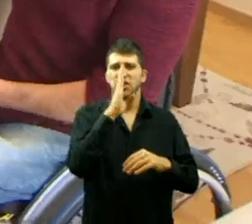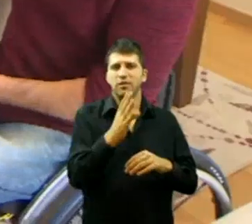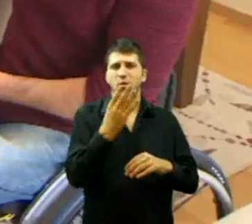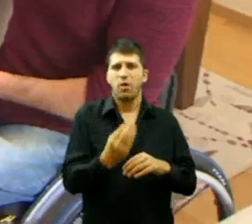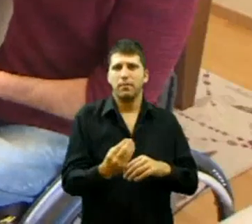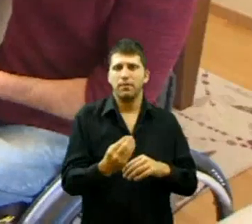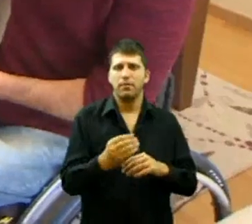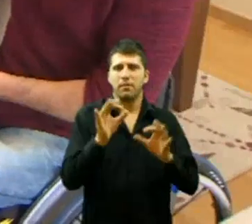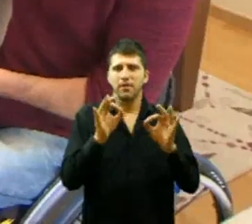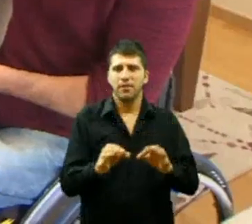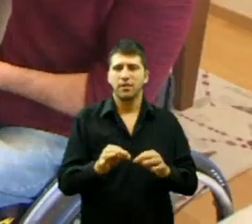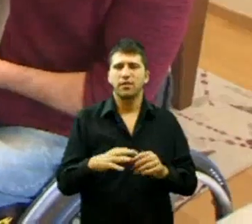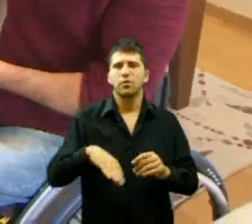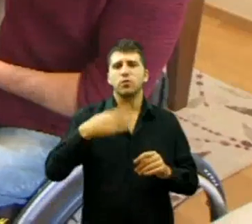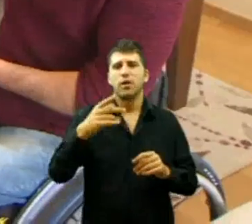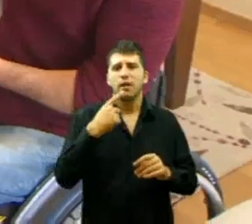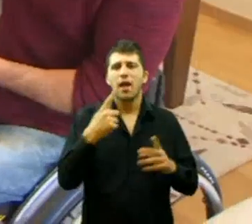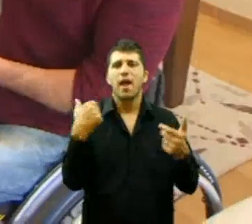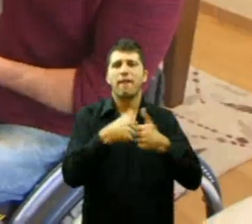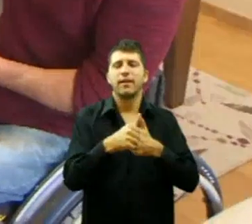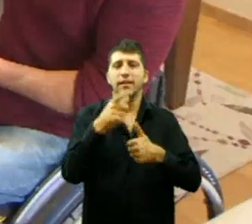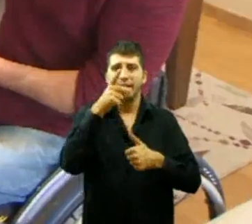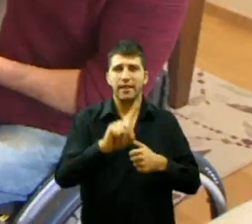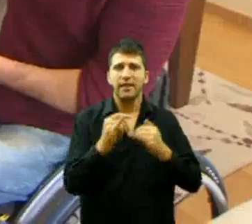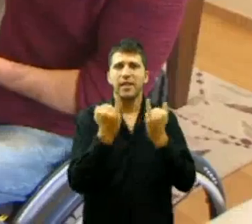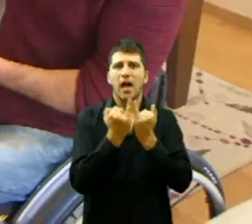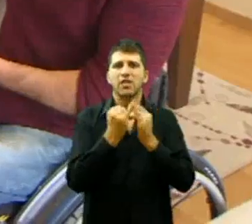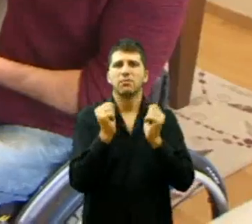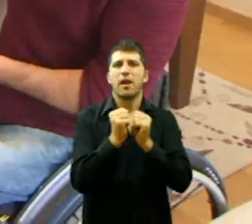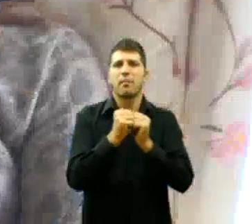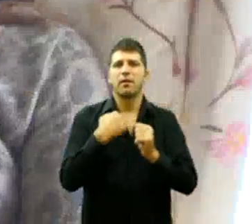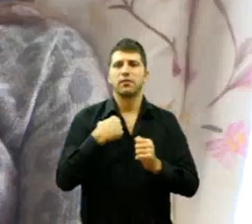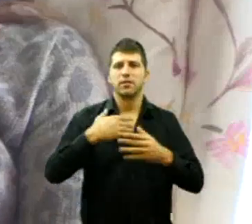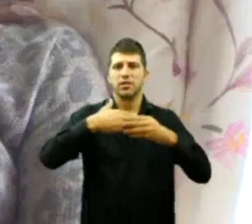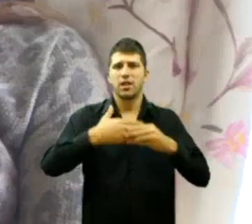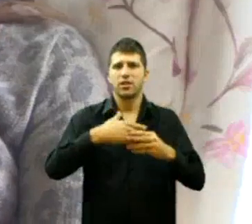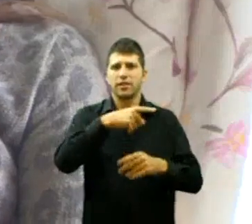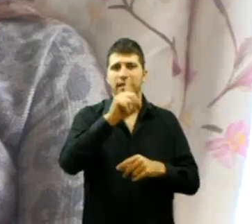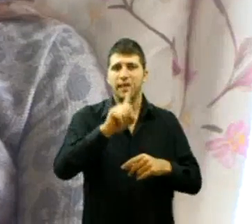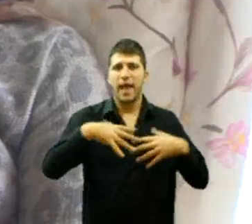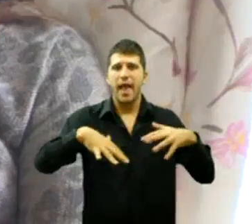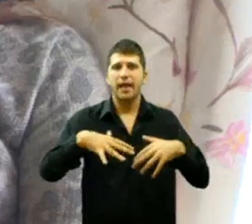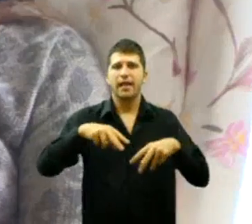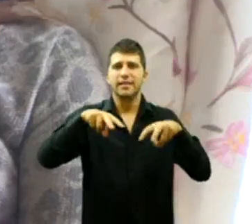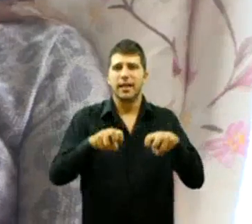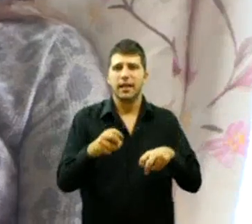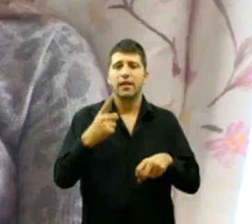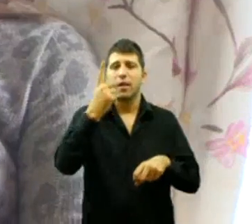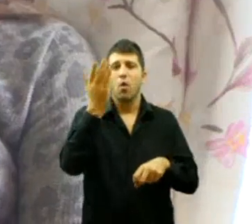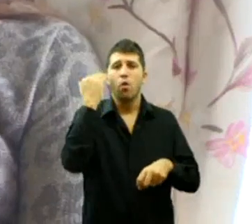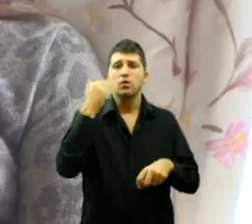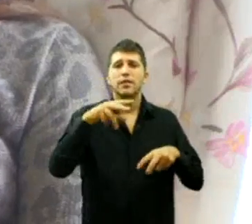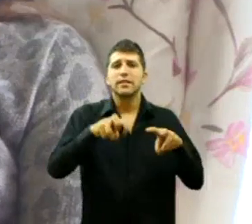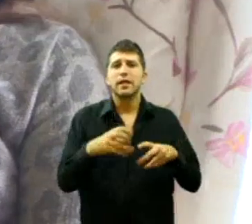Derken Kübra ve Metin'in evlendik. Görüntüleri eşliğinde röportaj devam ediyor. Hani engelli sandalyeyle. Önceden hani sandalye sürmeymiş,